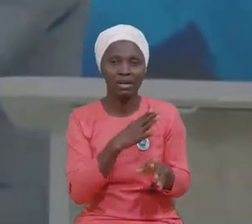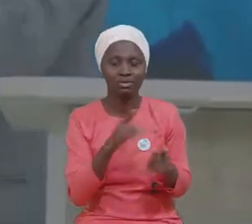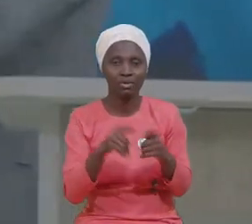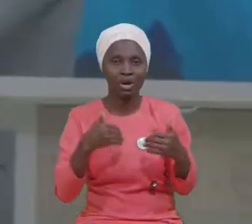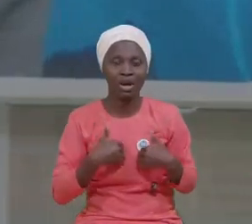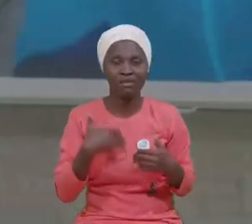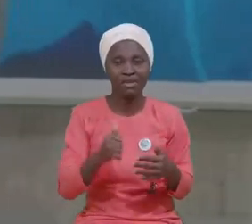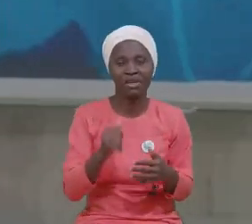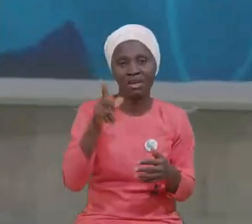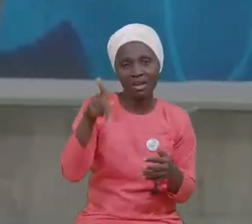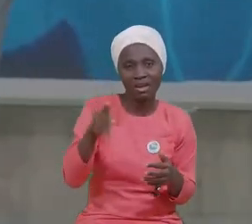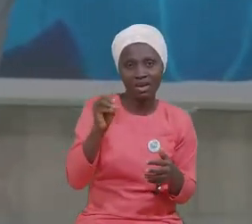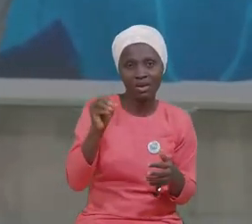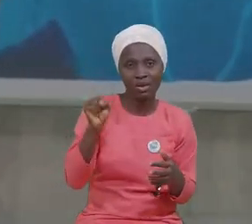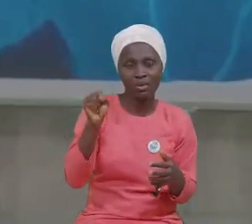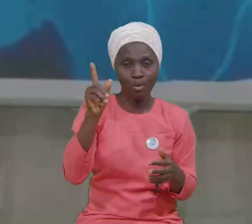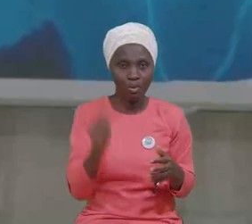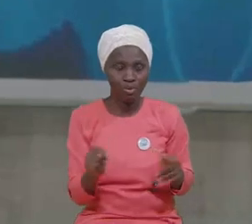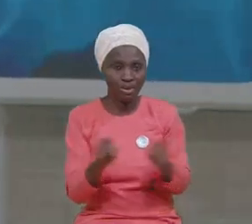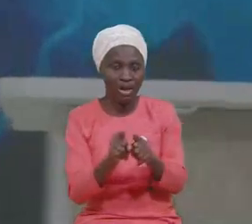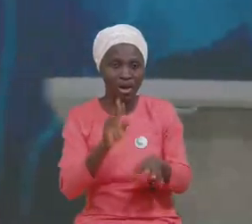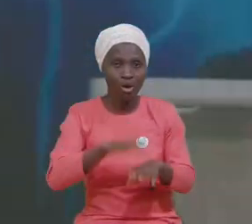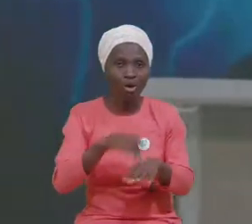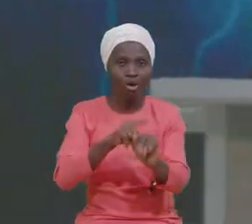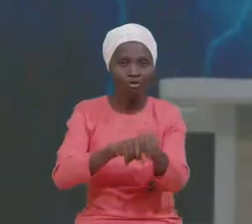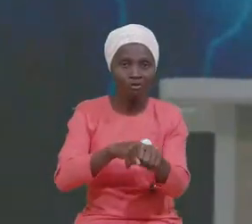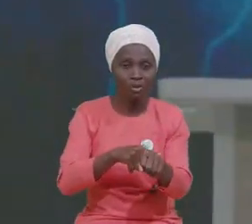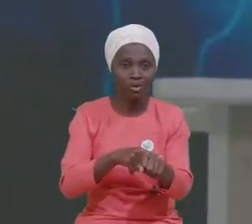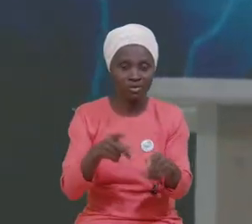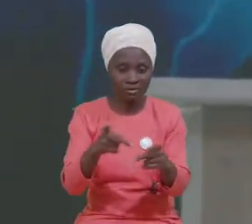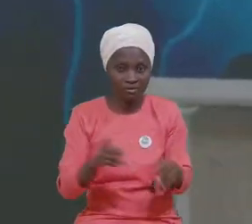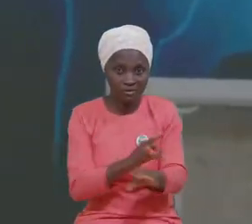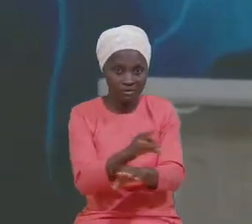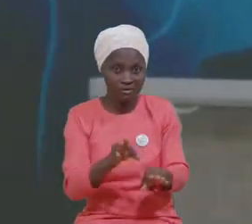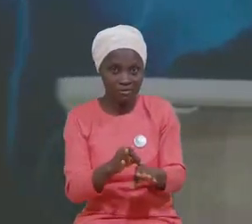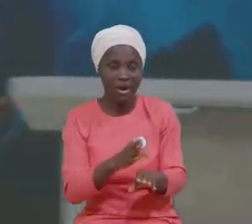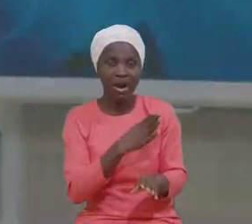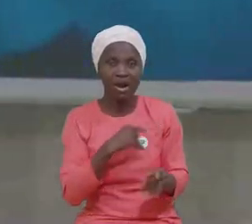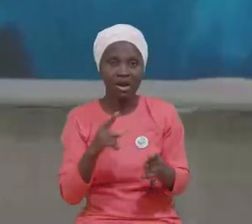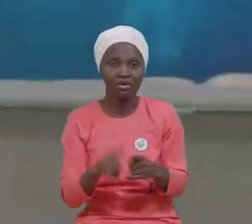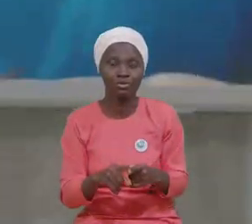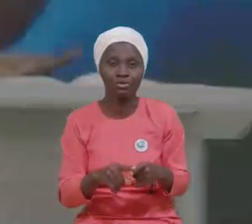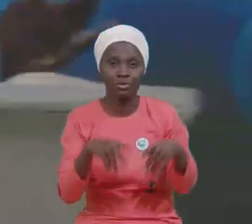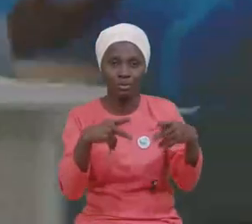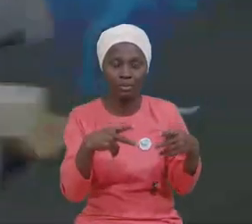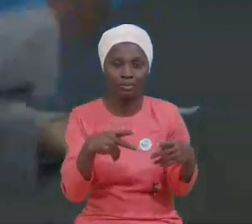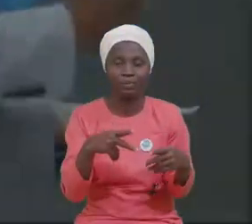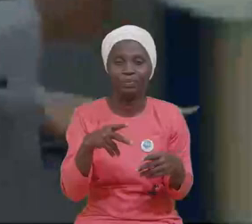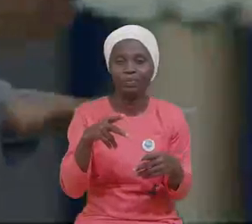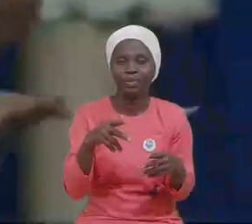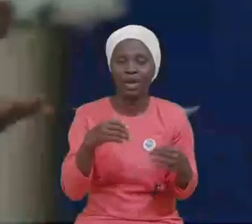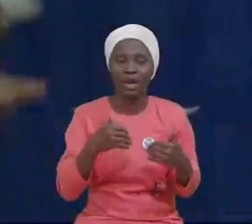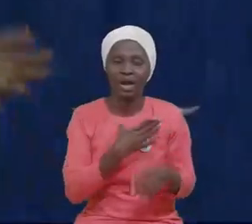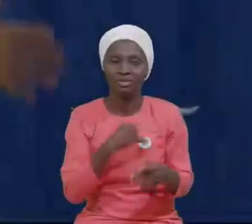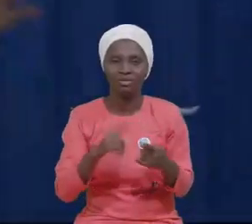comme les buts là, et on tire le ballon vers les buts, les poteaux là. Quand j'avais un maître, quand